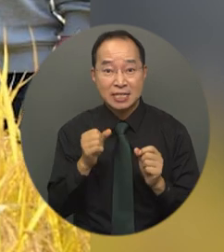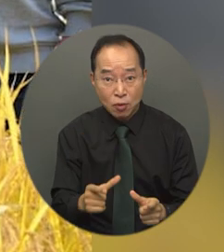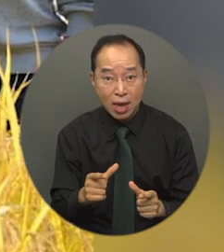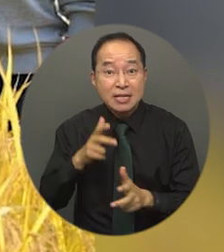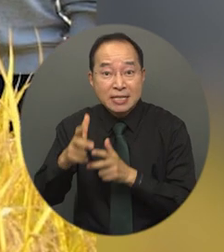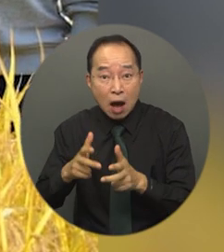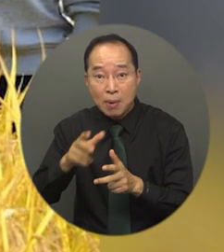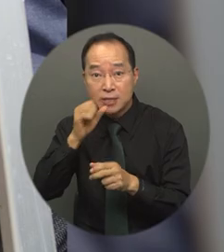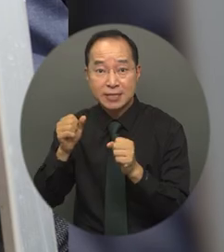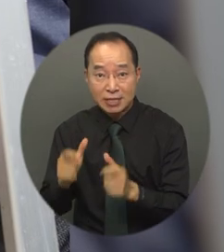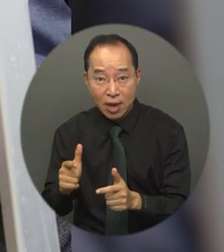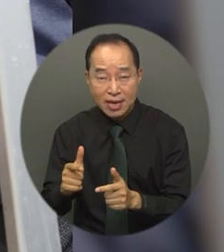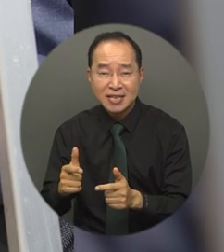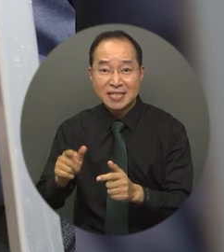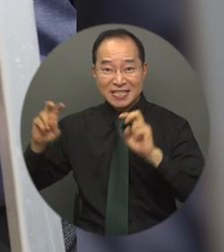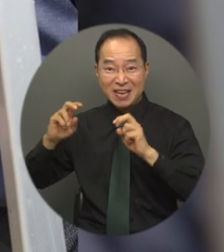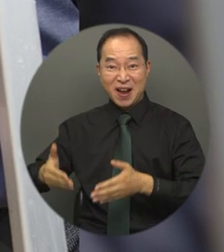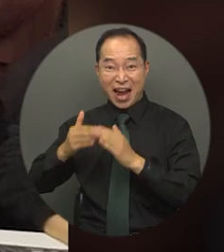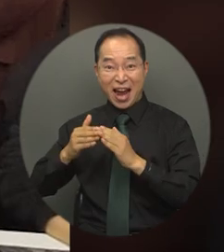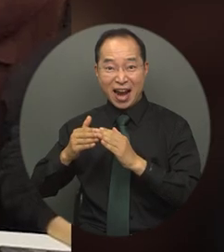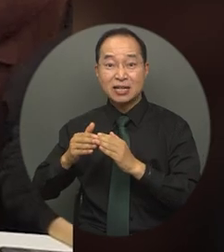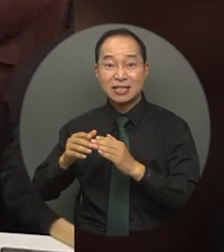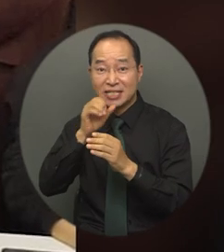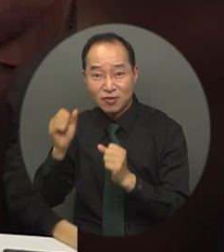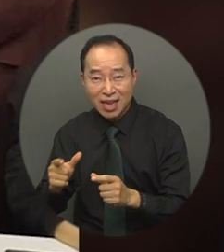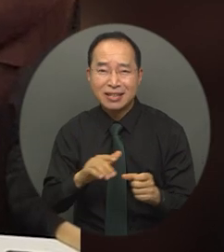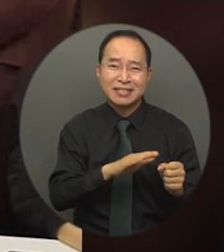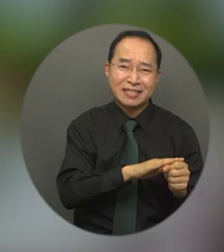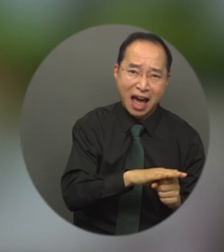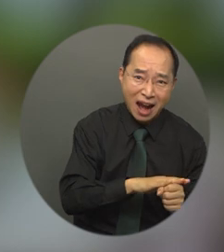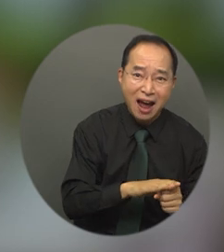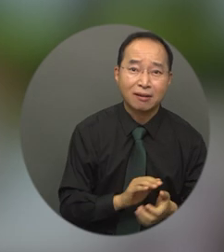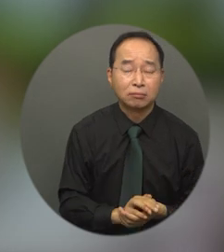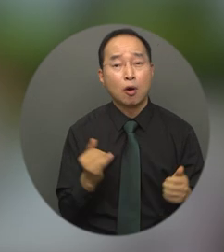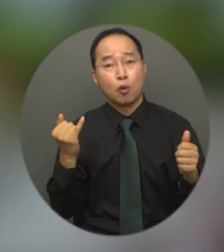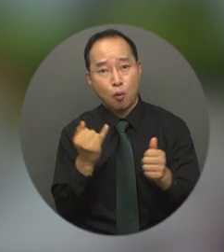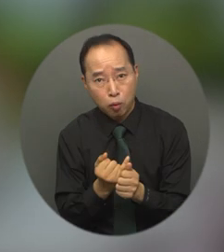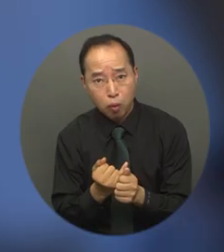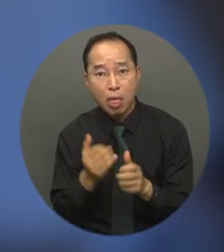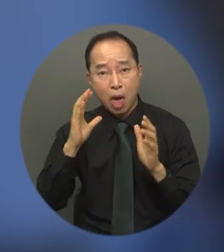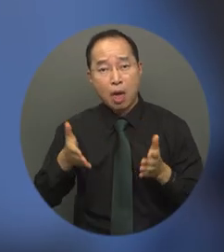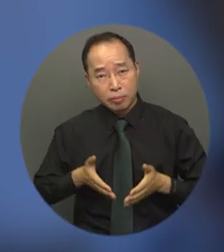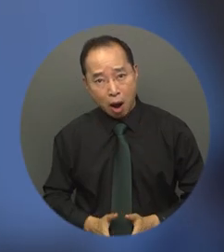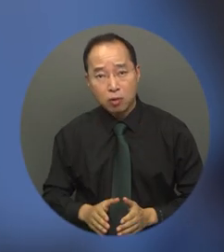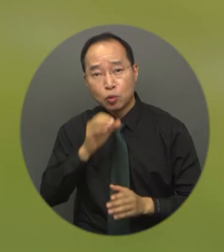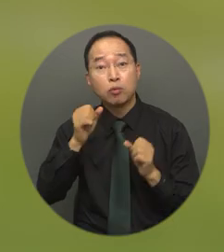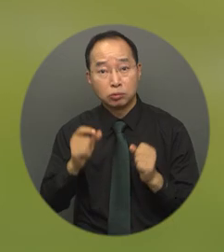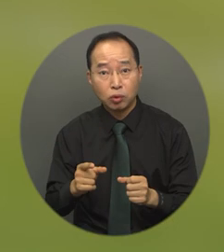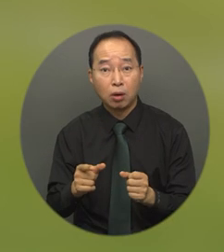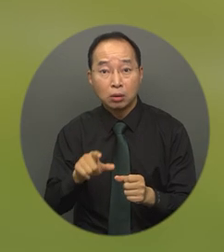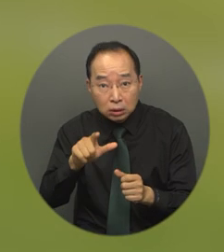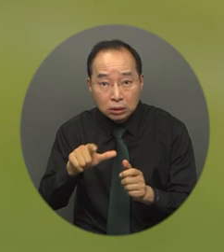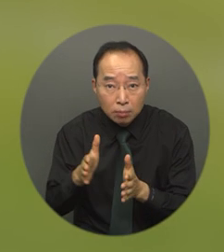그러면서 일할 기회, 장사할 기회, 기업할 기회, 사랑할 기회, 결혼할 기회, 애